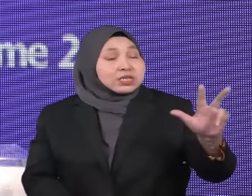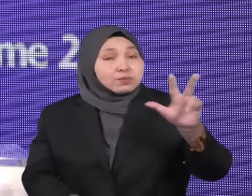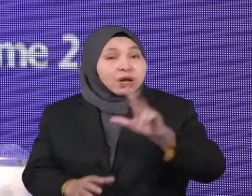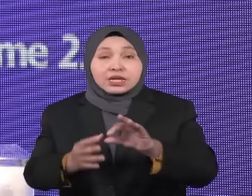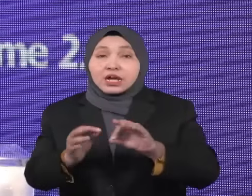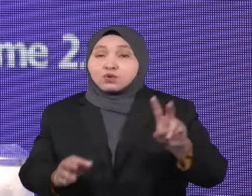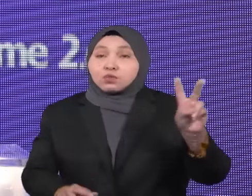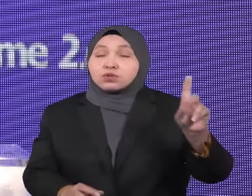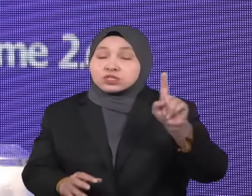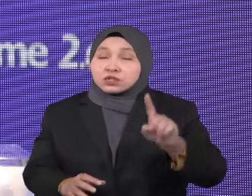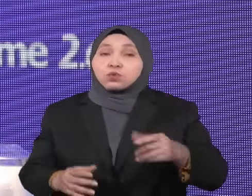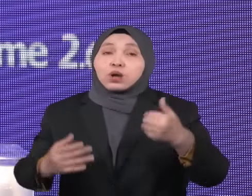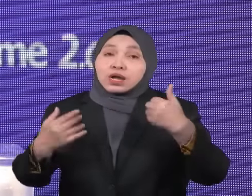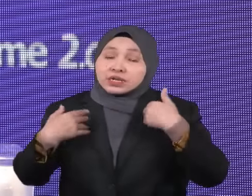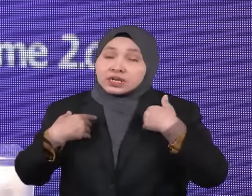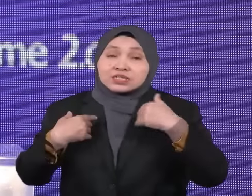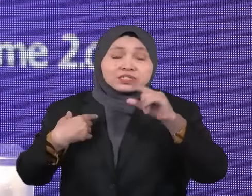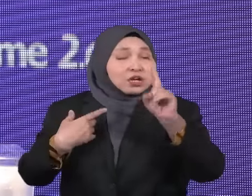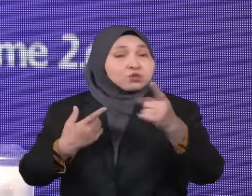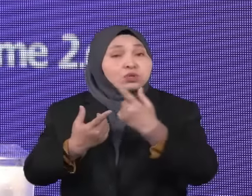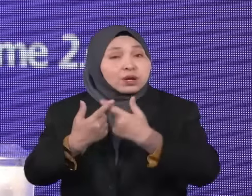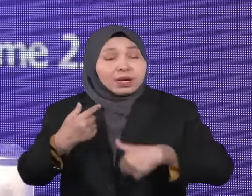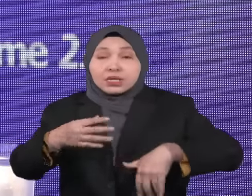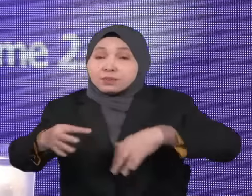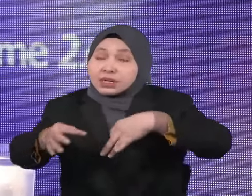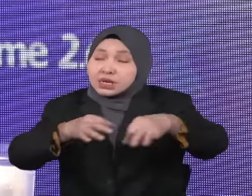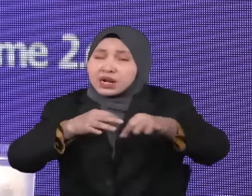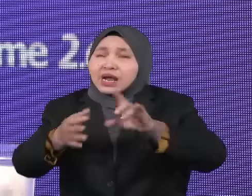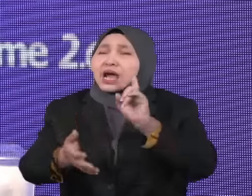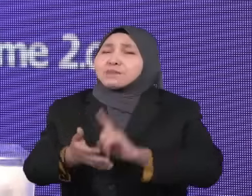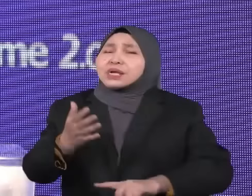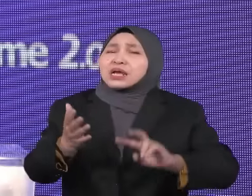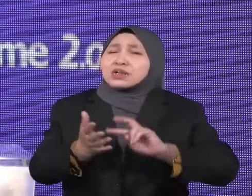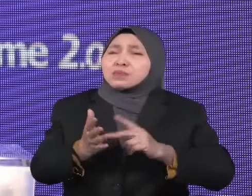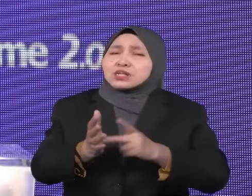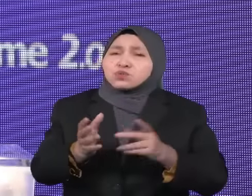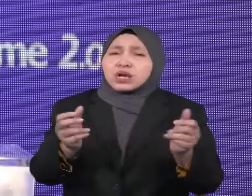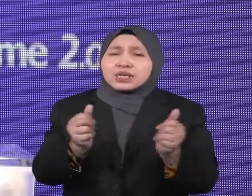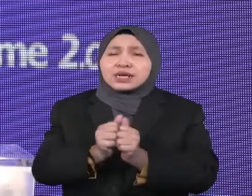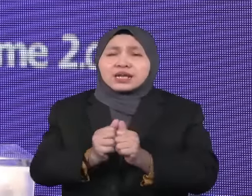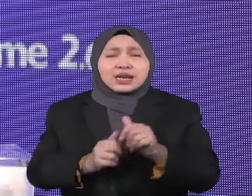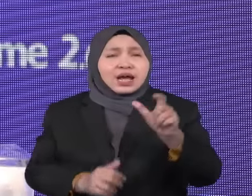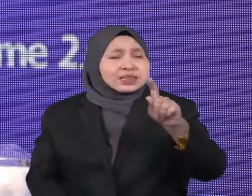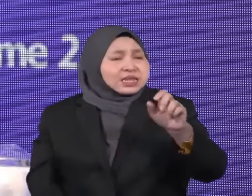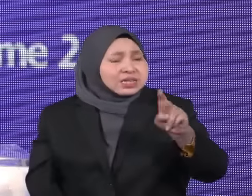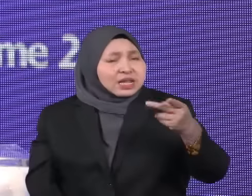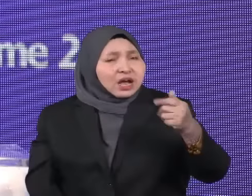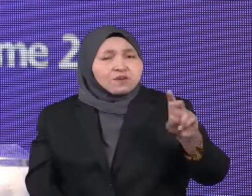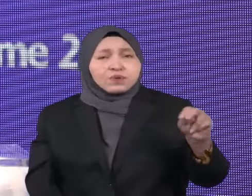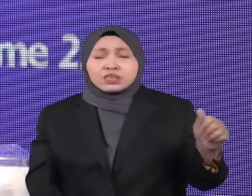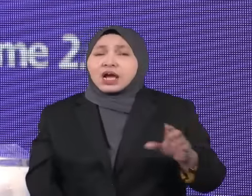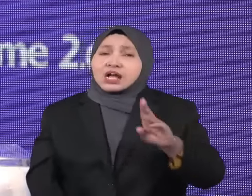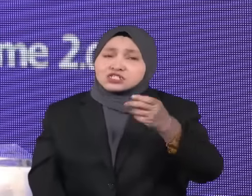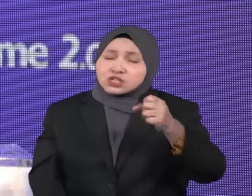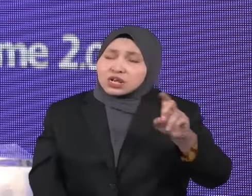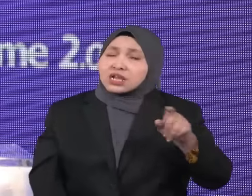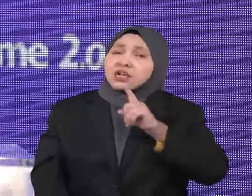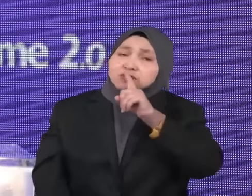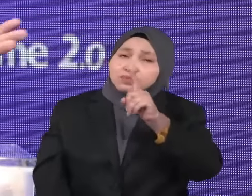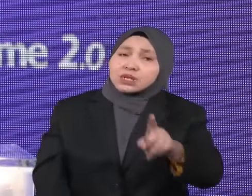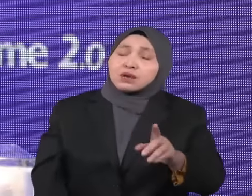ini mengandungi salah satu penerangan apa yang dimaksudkan dengan atina fid dunya hasanah yang